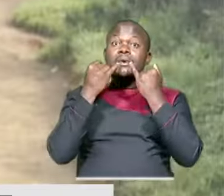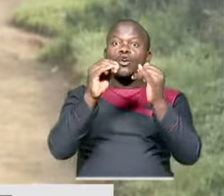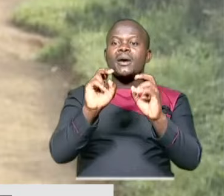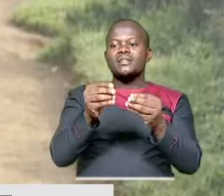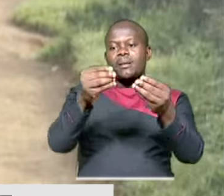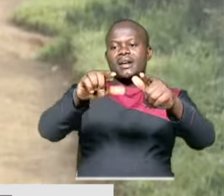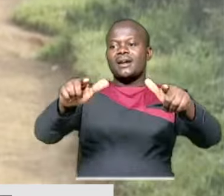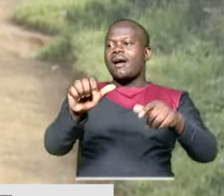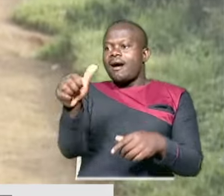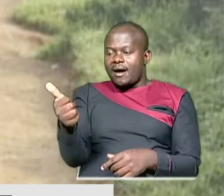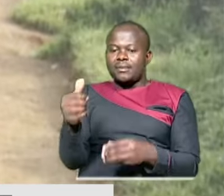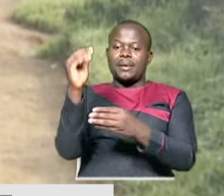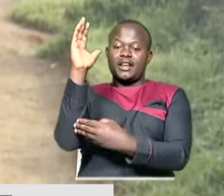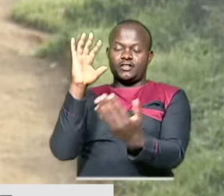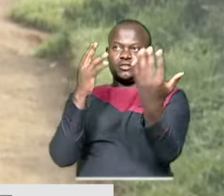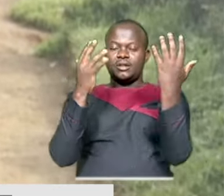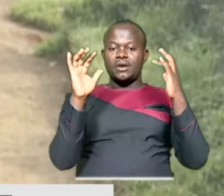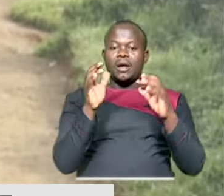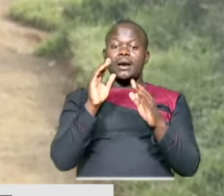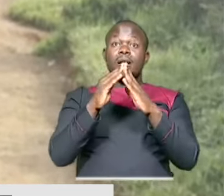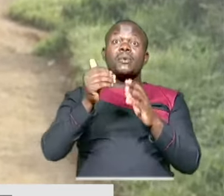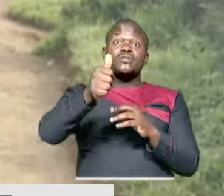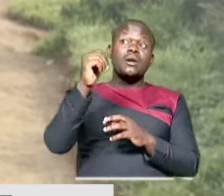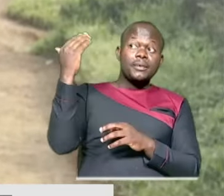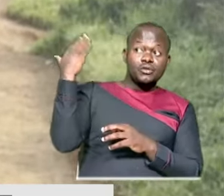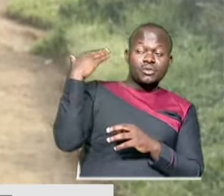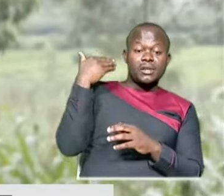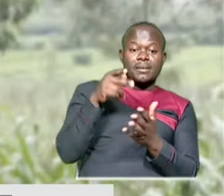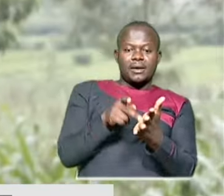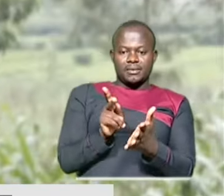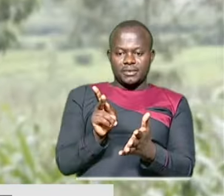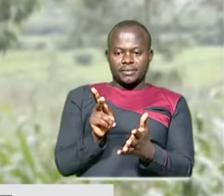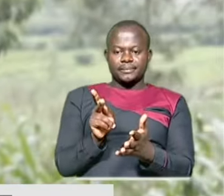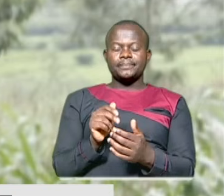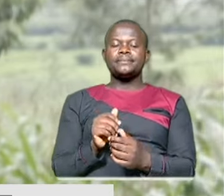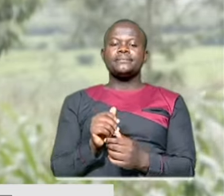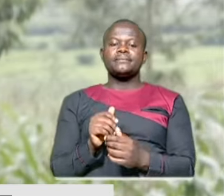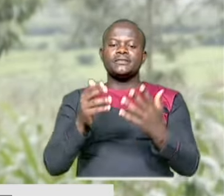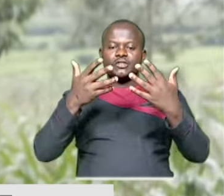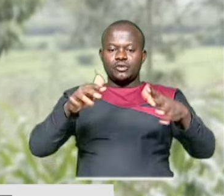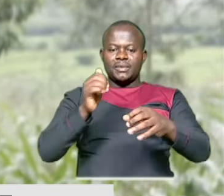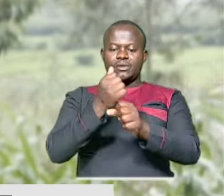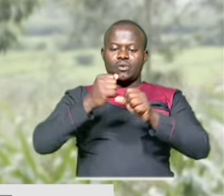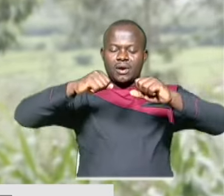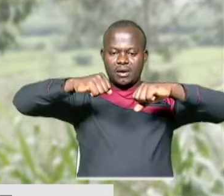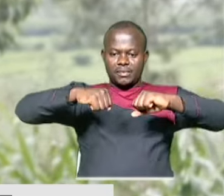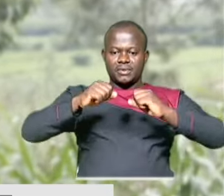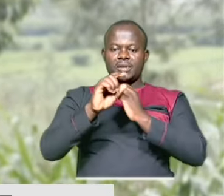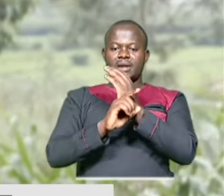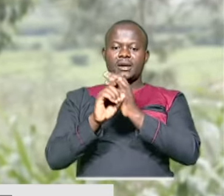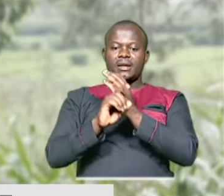bahabwa ishyamba ariko amazu yabo bari batuye muri icyo gihe ngo barayabishyuye. Tumara gukorana amasezerano n'akarere ka